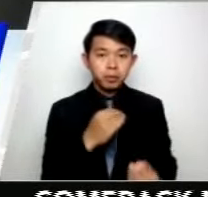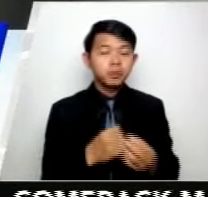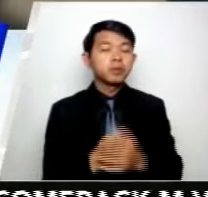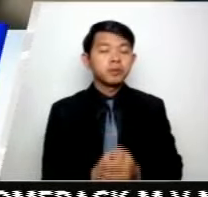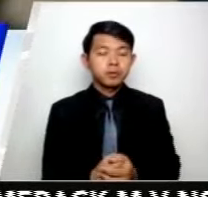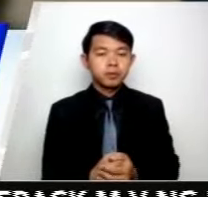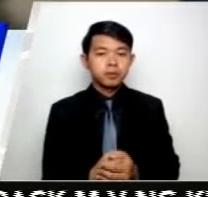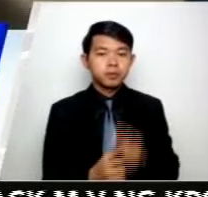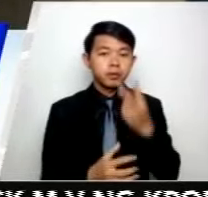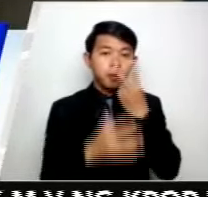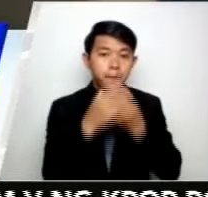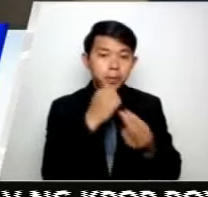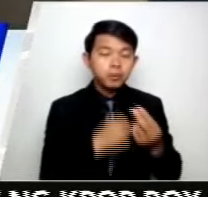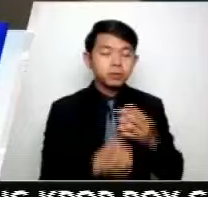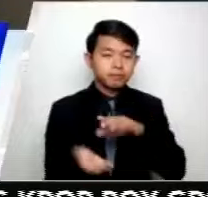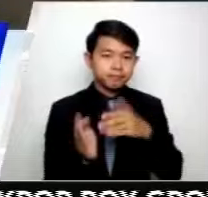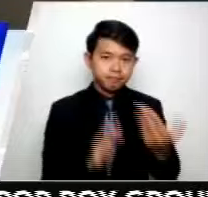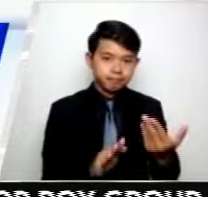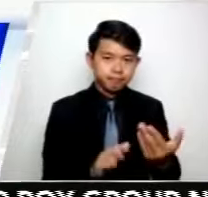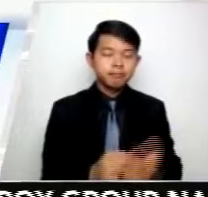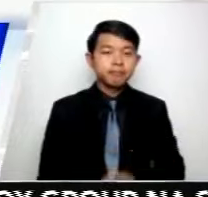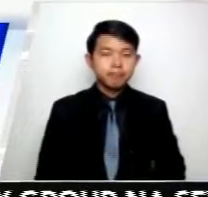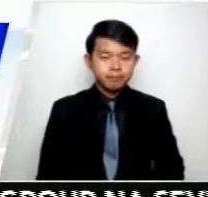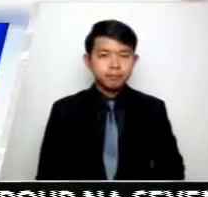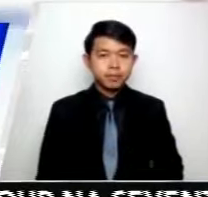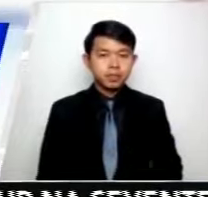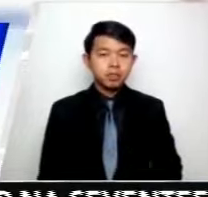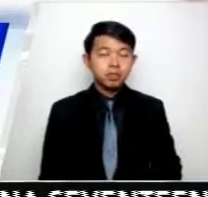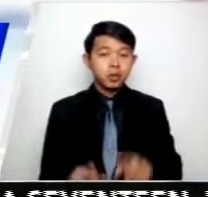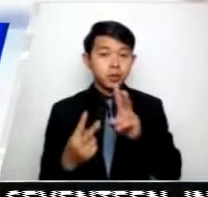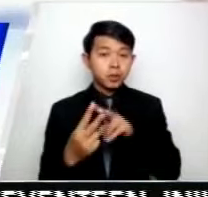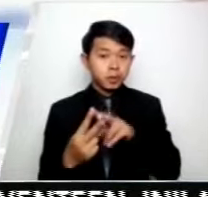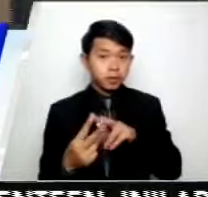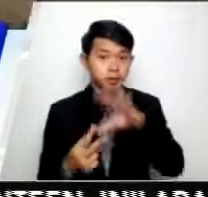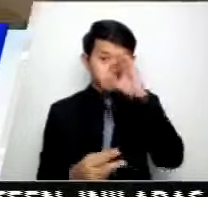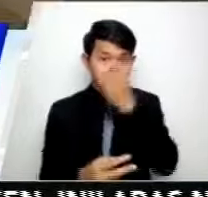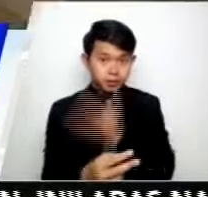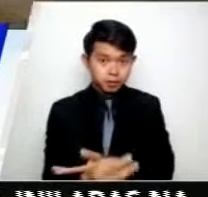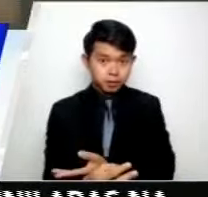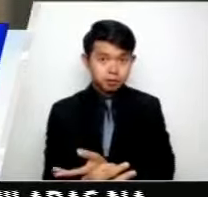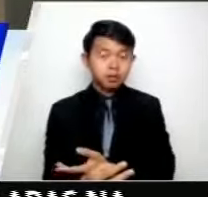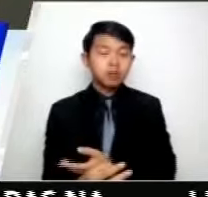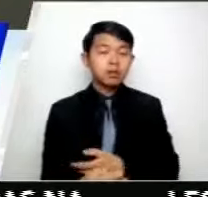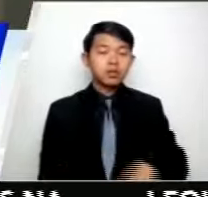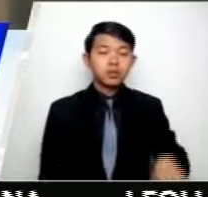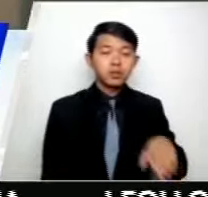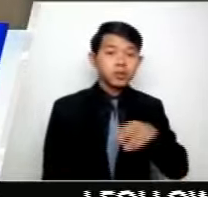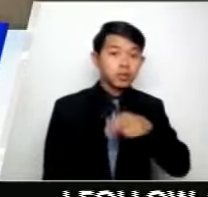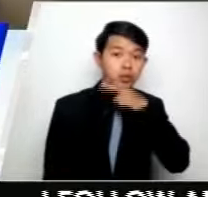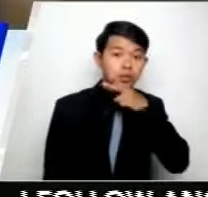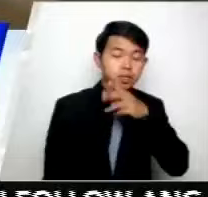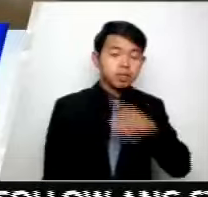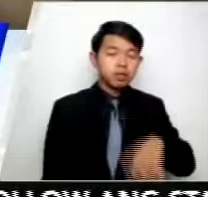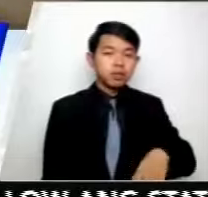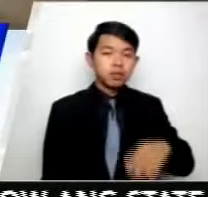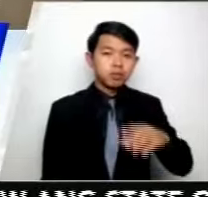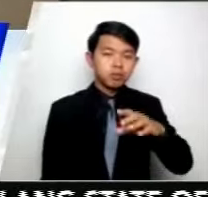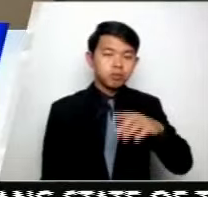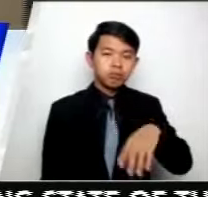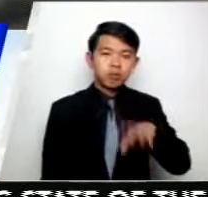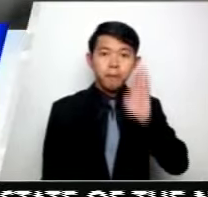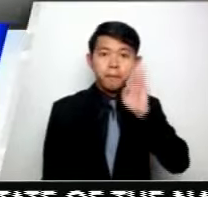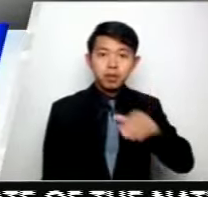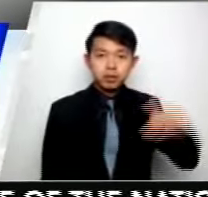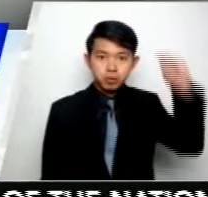ina. Suspect sa krimen ang kuya ng binatilyo na posibleng may problema raw sa pag-iisip. Sabi ng suspect, may masamang espiritong pumasok sa